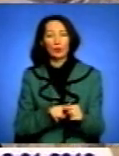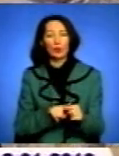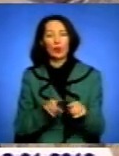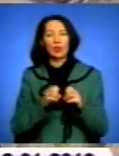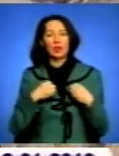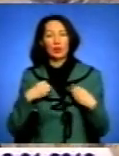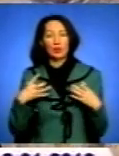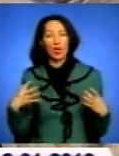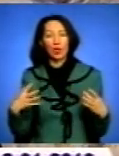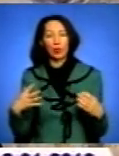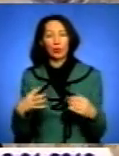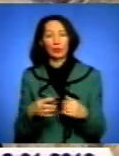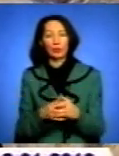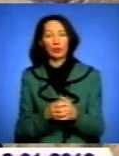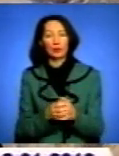святу,